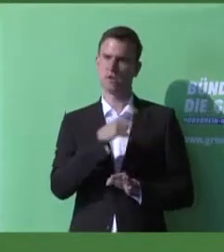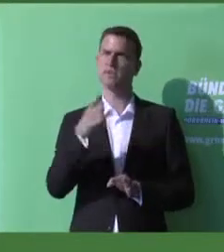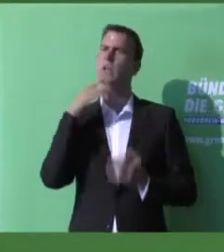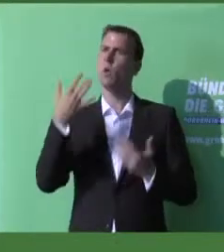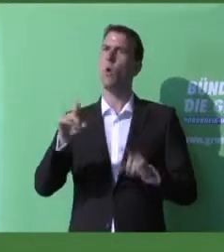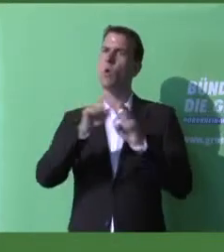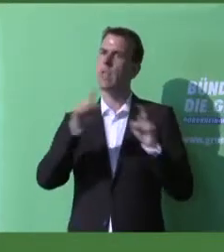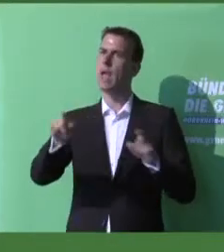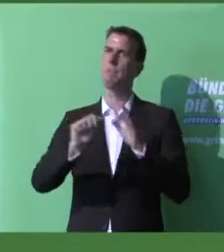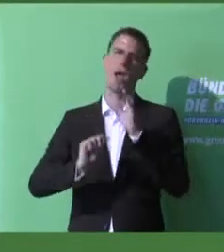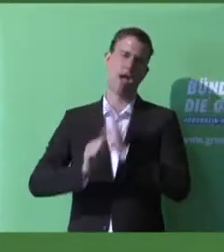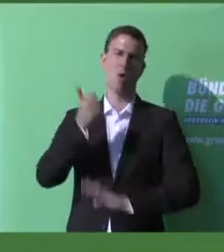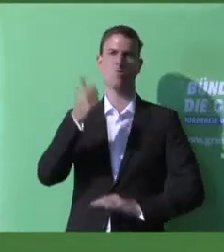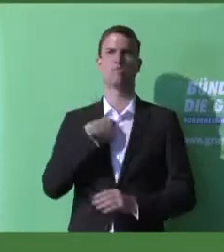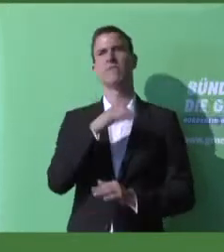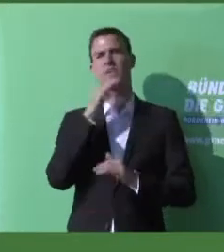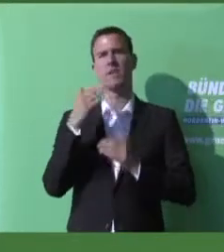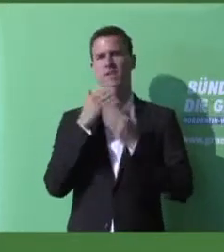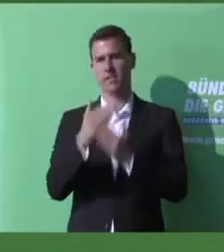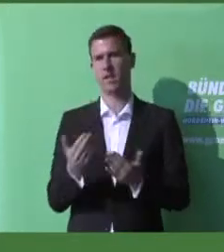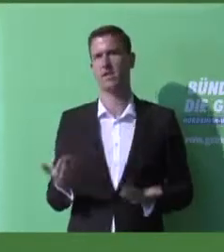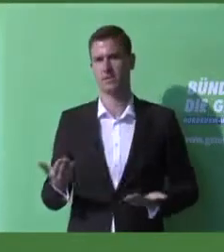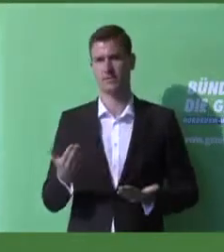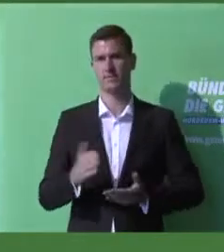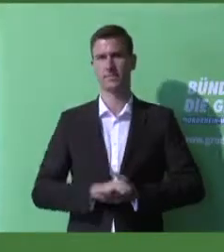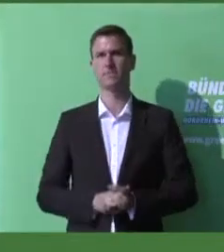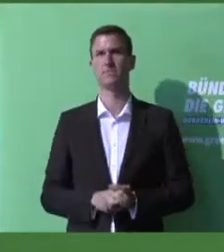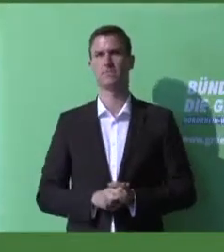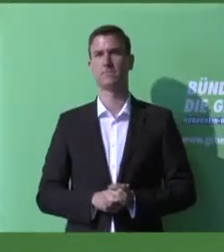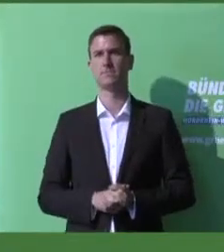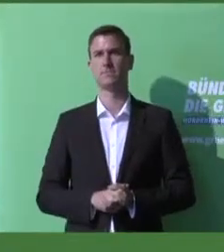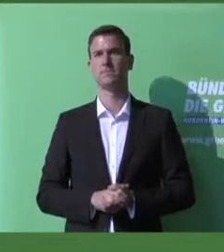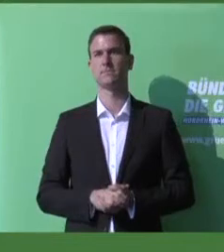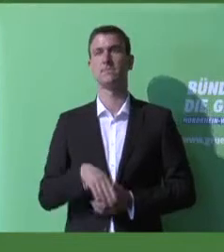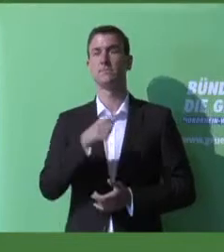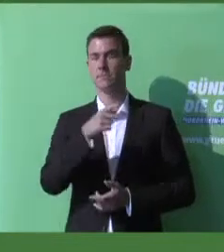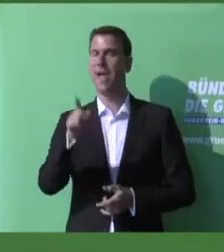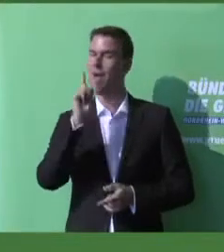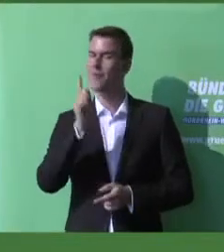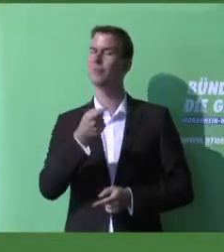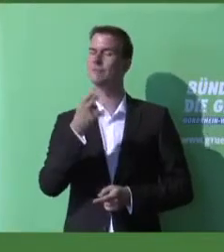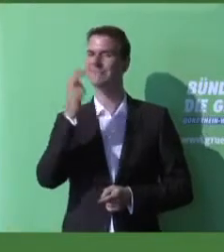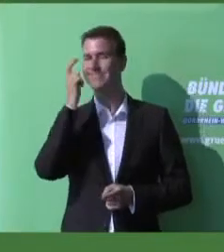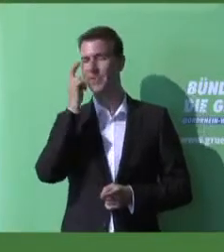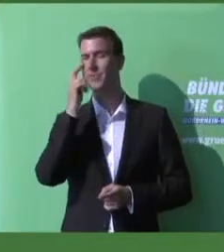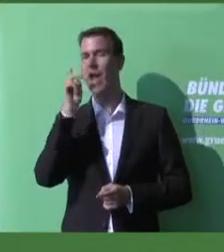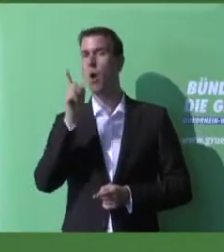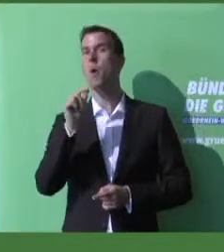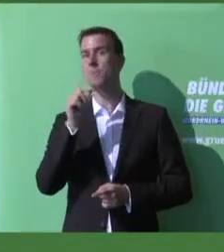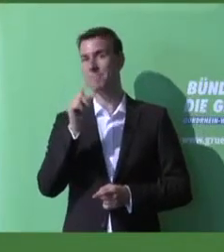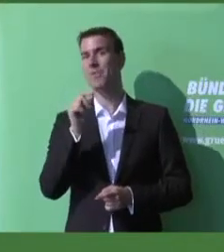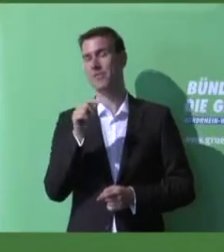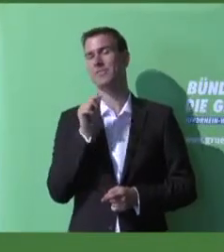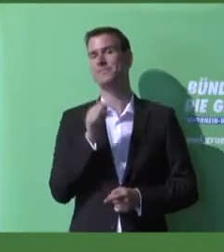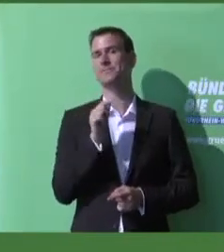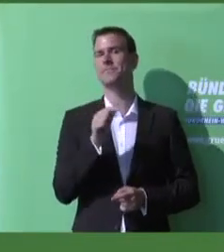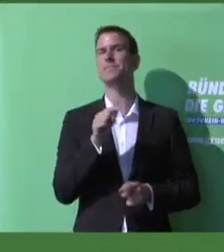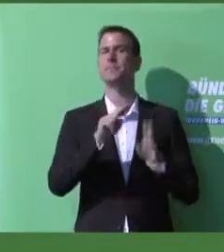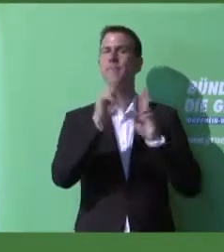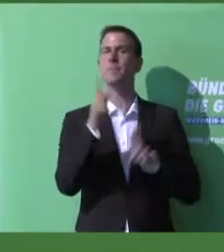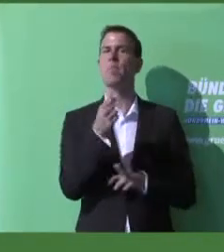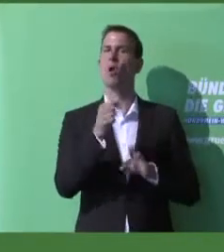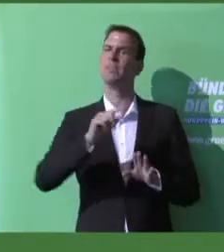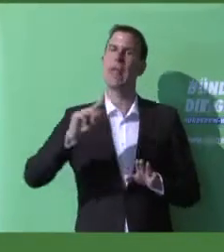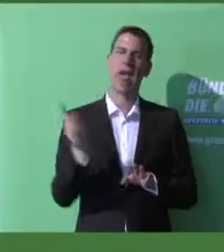ganz vorne mit ranstellen. Nicht weniger klug habt ihr Mitgliederentscheid für die Abschaffung des